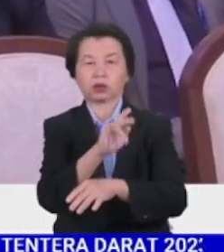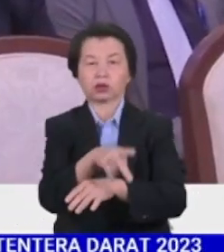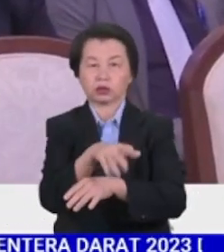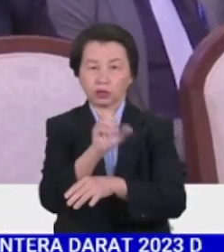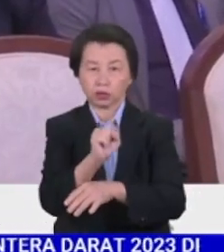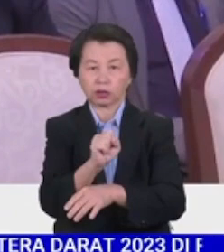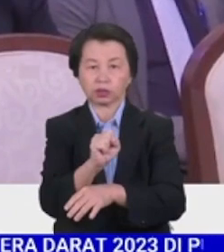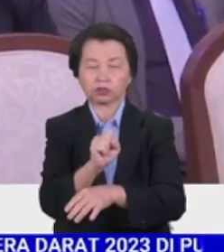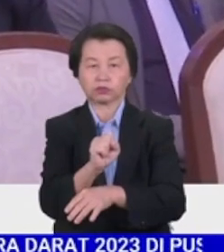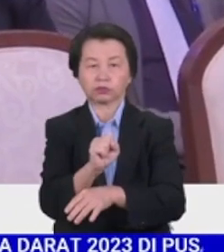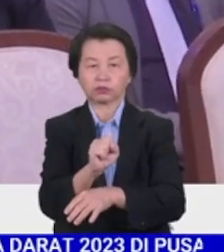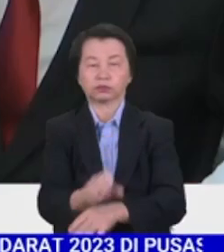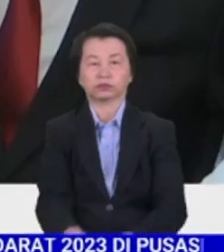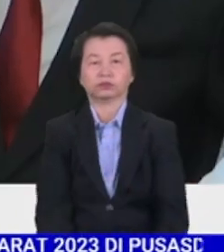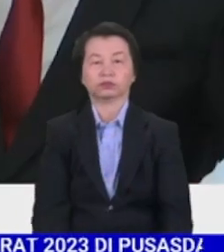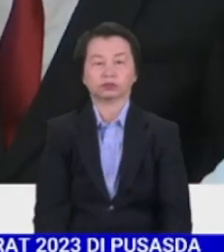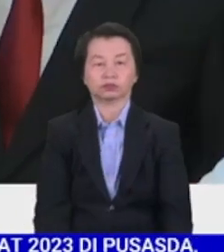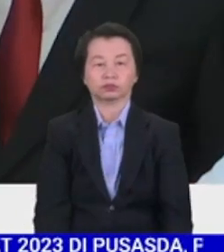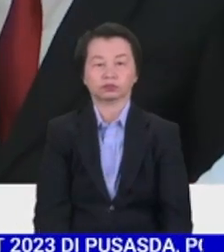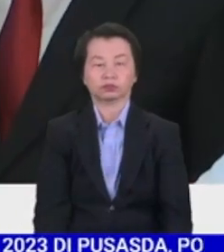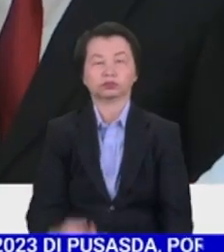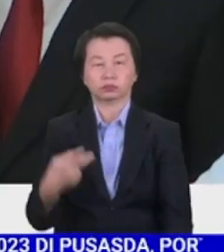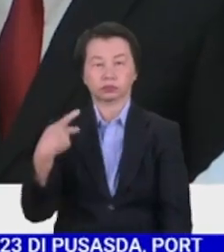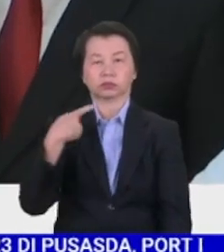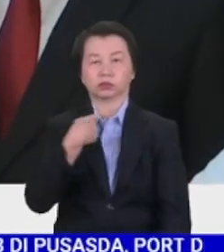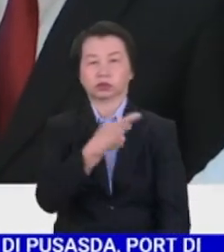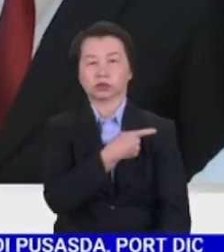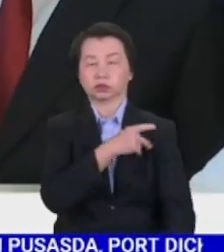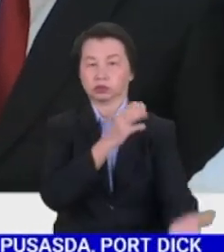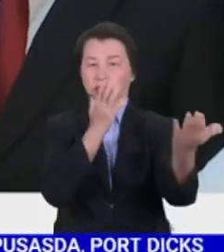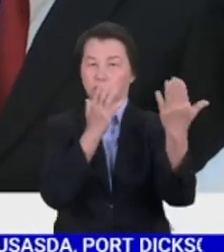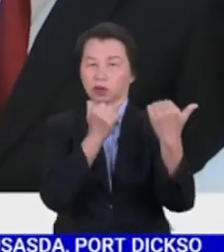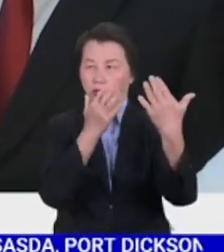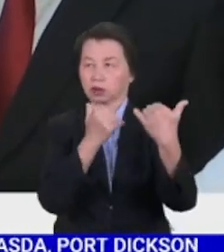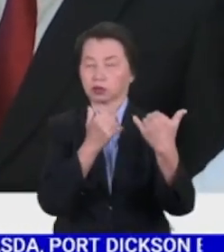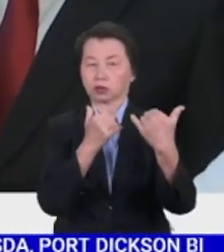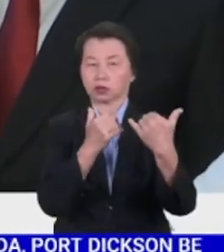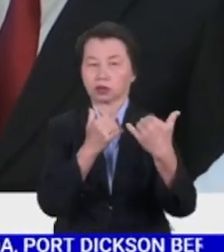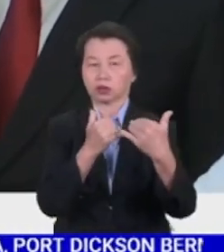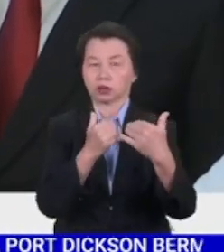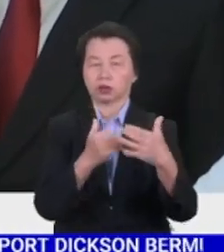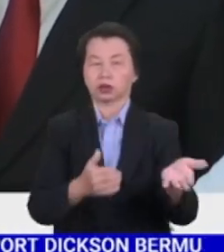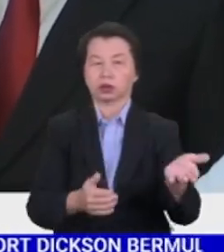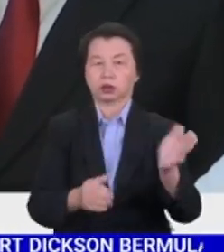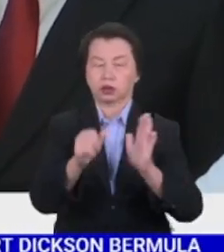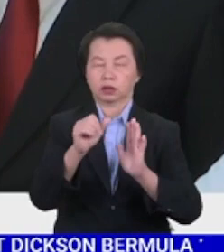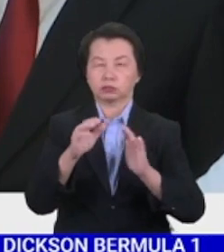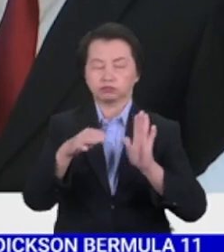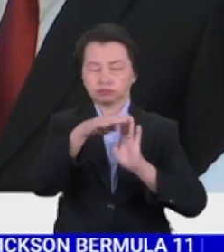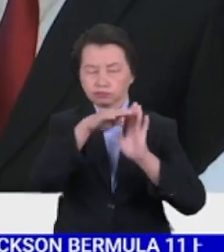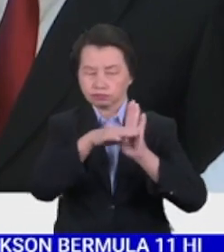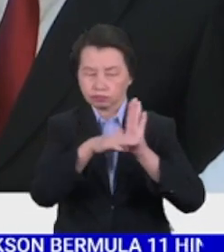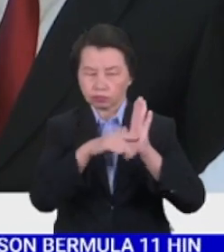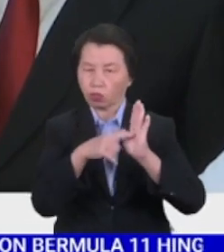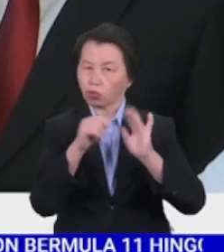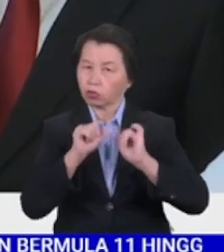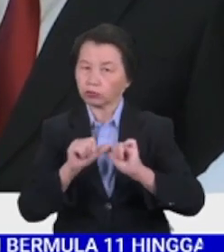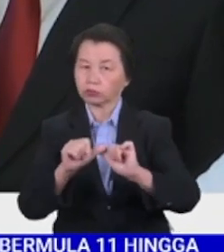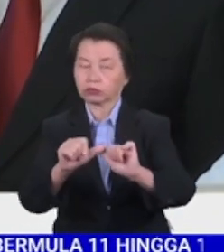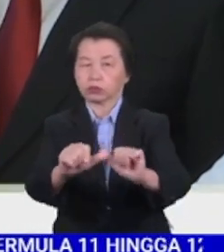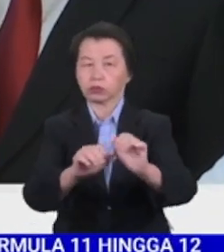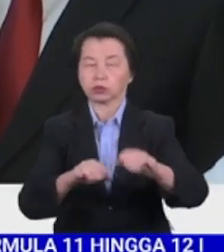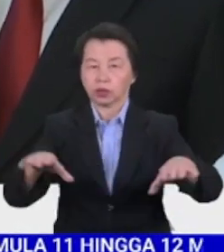dan sederhana IKS. Kita mengharapkan supaya agenda kecemerlangan terus